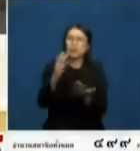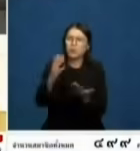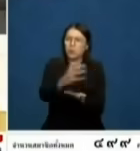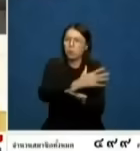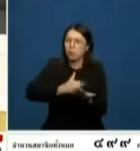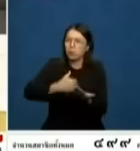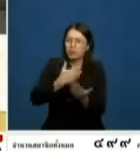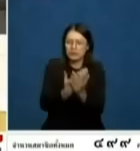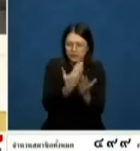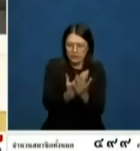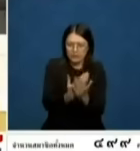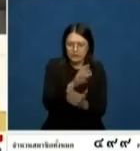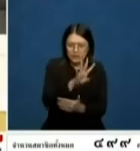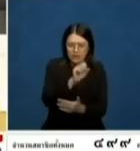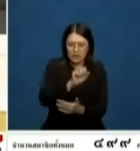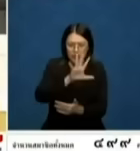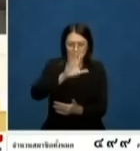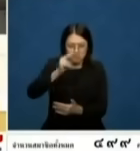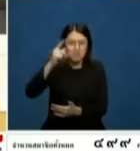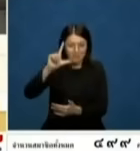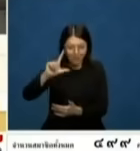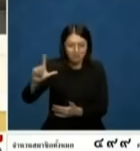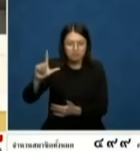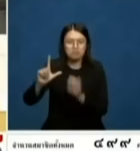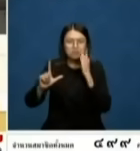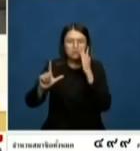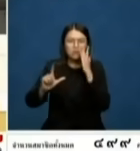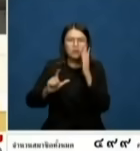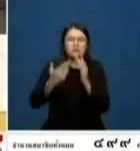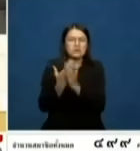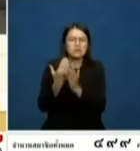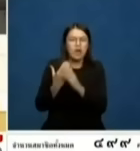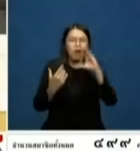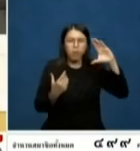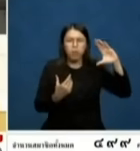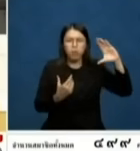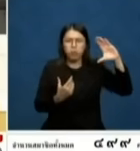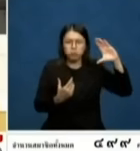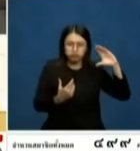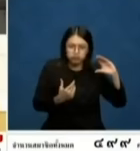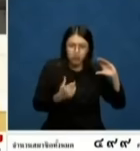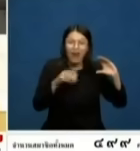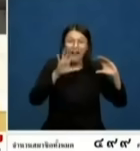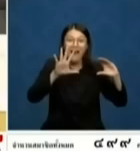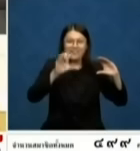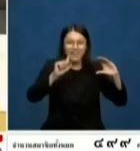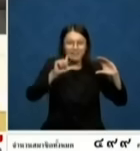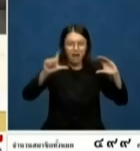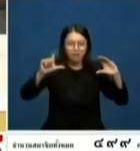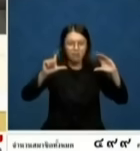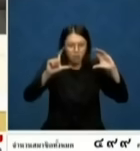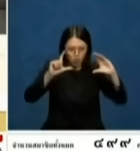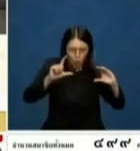ราบแล้วนะฮะว่าคือไม่ใช่แม้ว่าจะมาเป็นกรรมธิการในโควต้าของพรรคก้าวไกลนะ